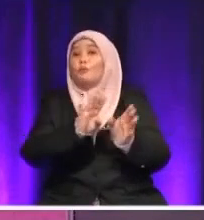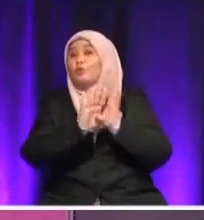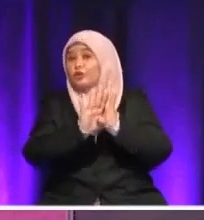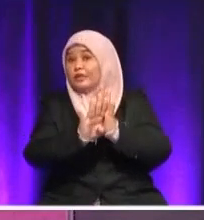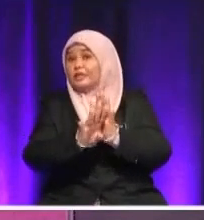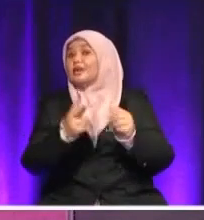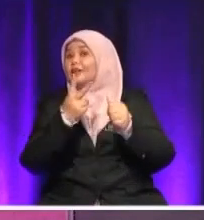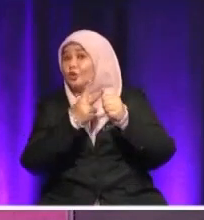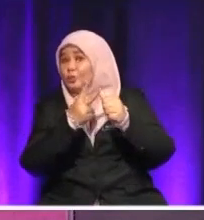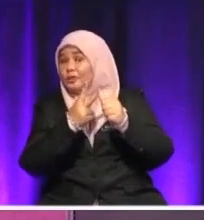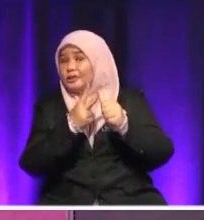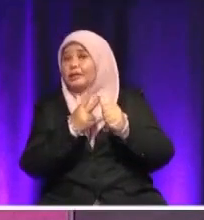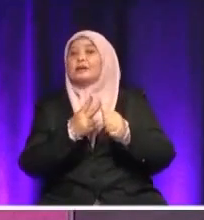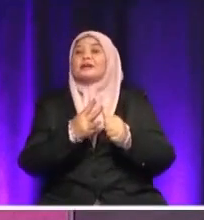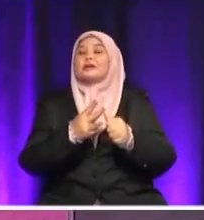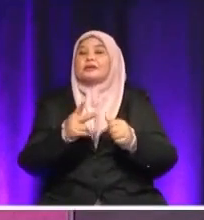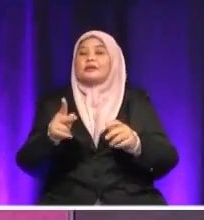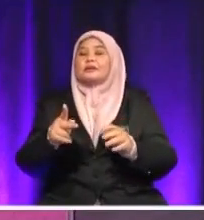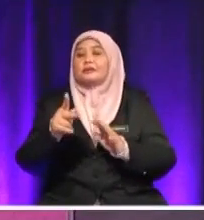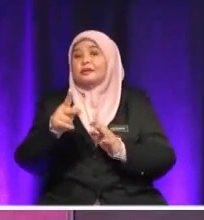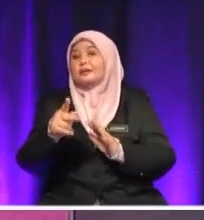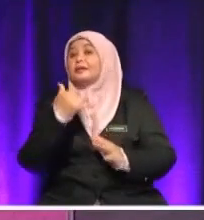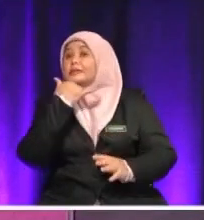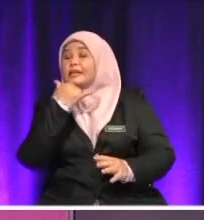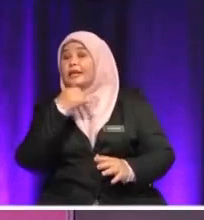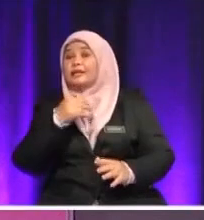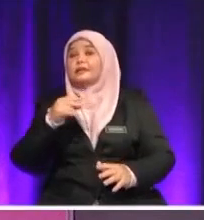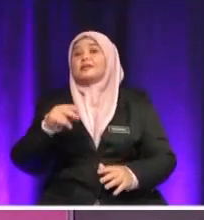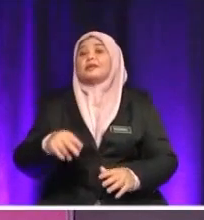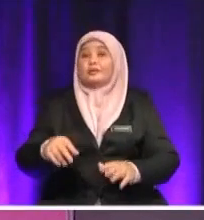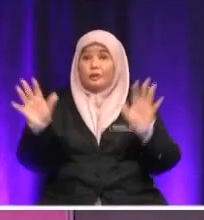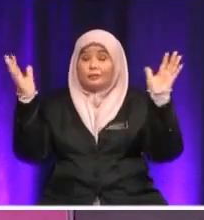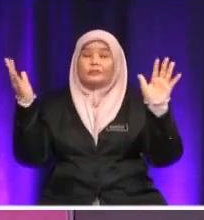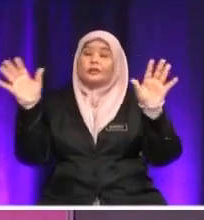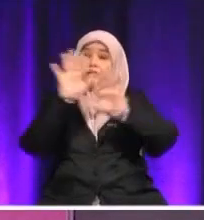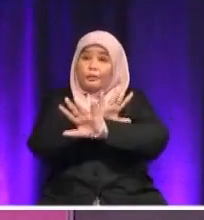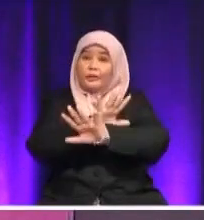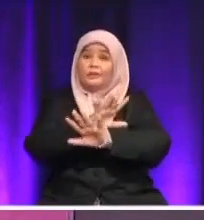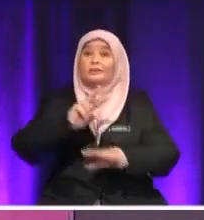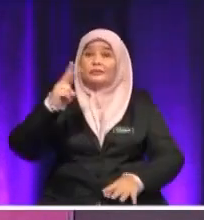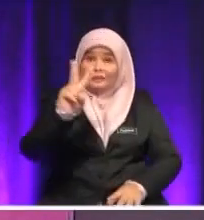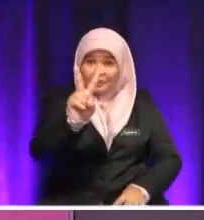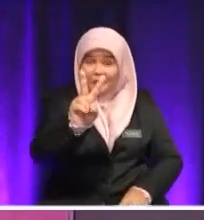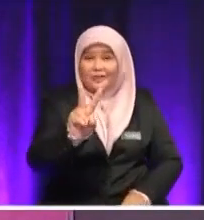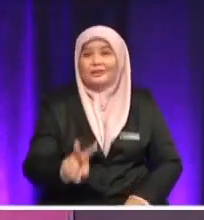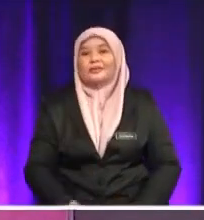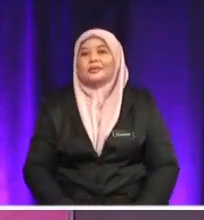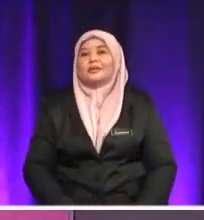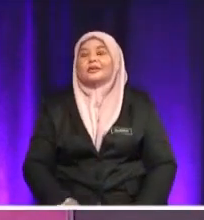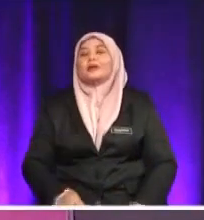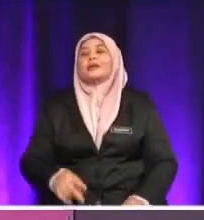Okay, yang kedua, kesalahan khalwat atau mencuri yang tidak cukup nisab. Nisab ni kadar minimum dia. Okay, yang ketiga